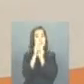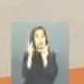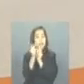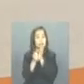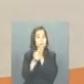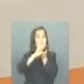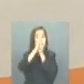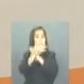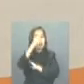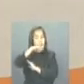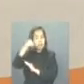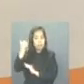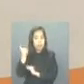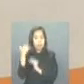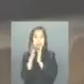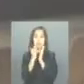ค่ะ